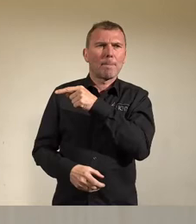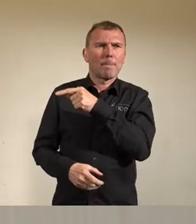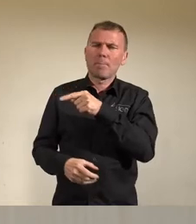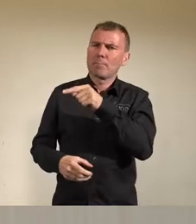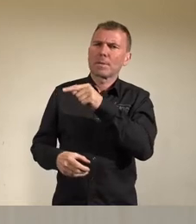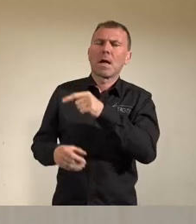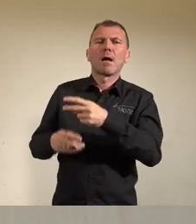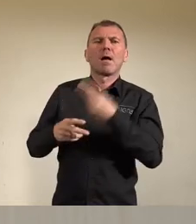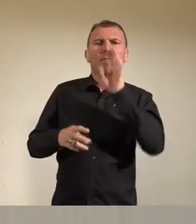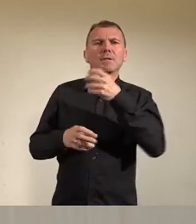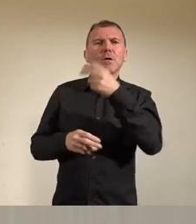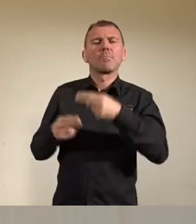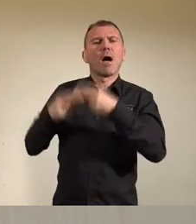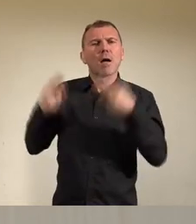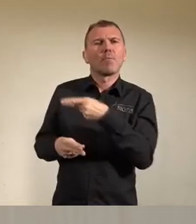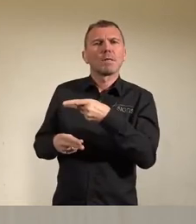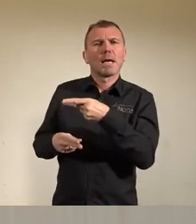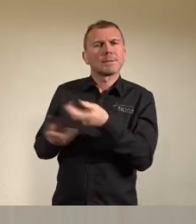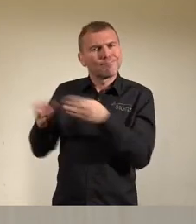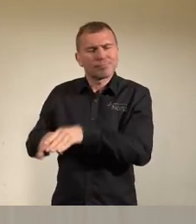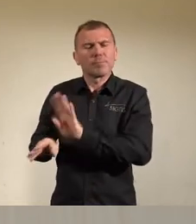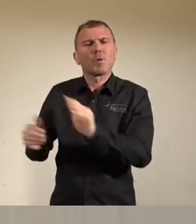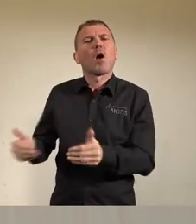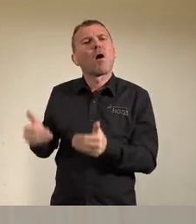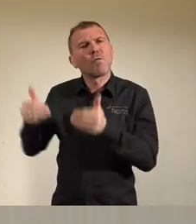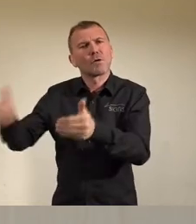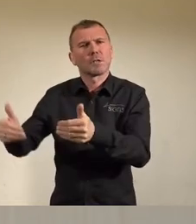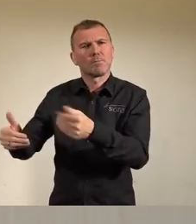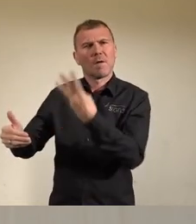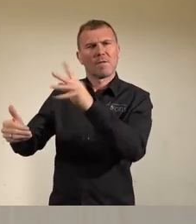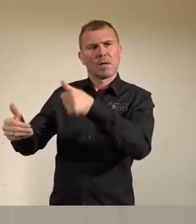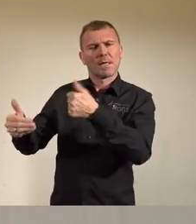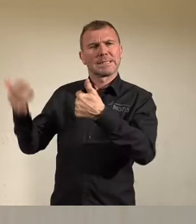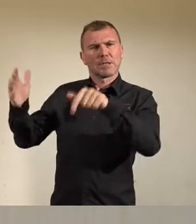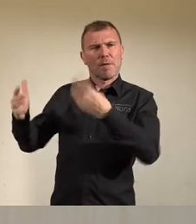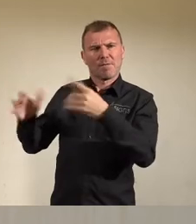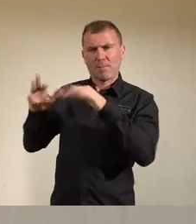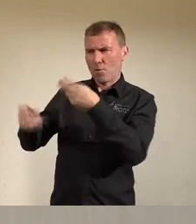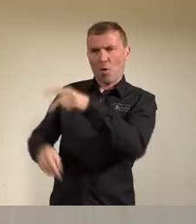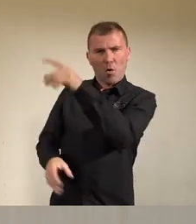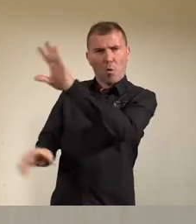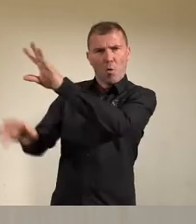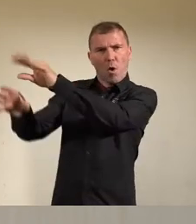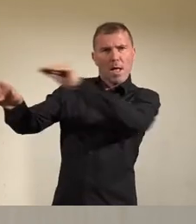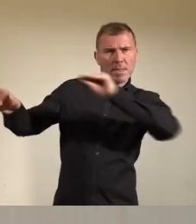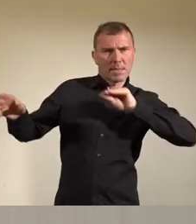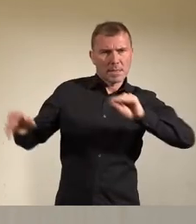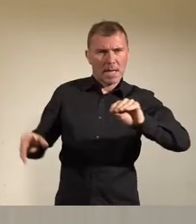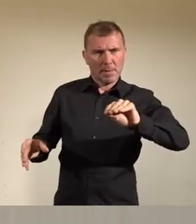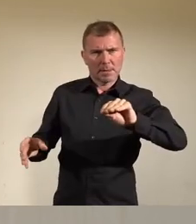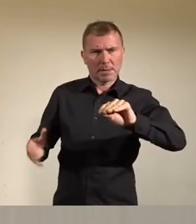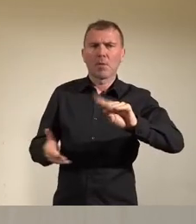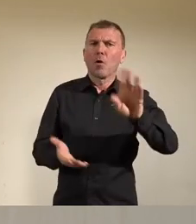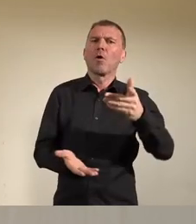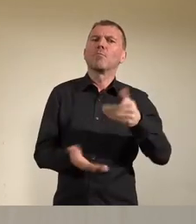das Fernsehturmprojekt zu verschieben und 6,4 Millionen Euro zu nehmen, um dieser